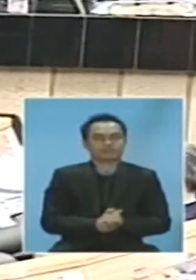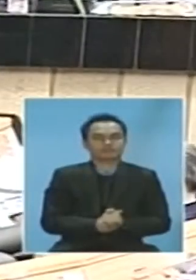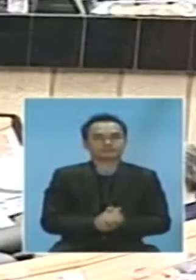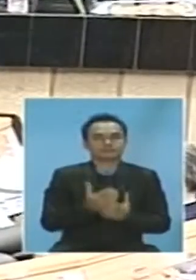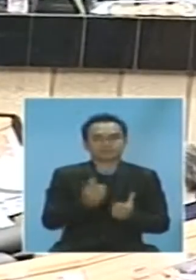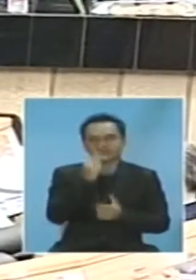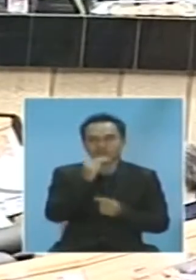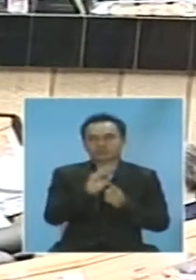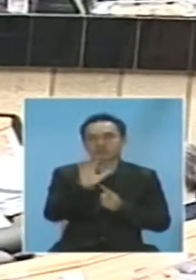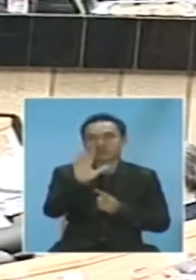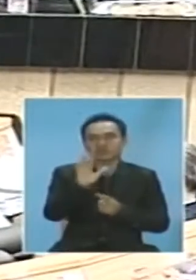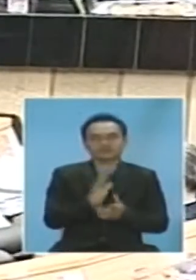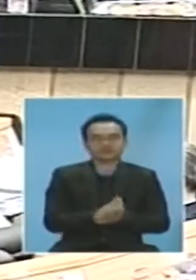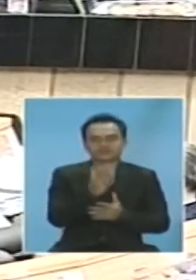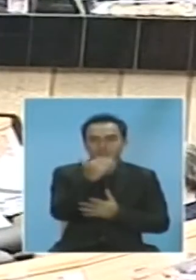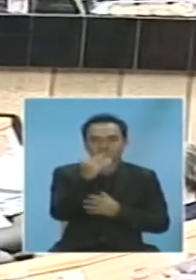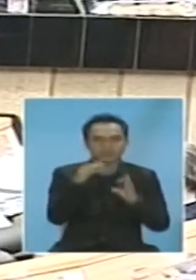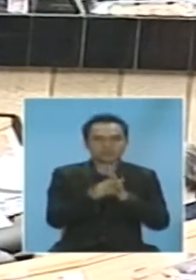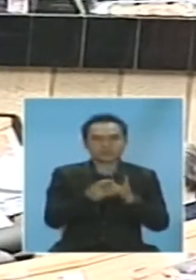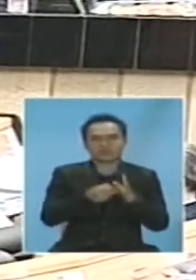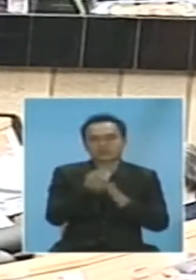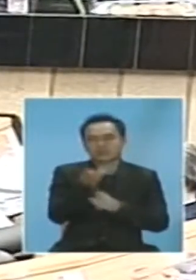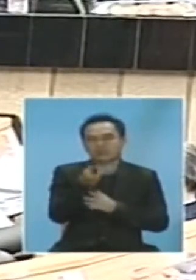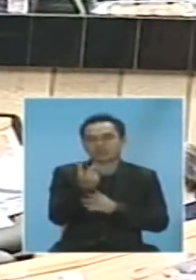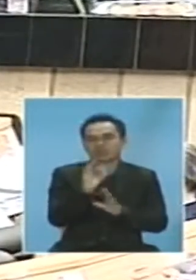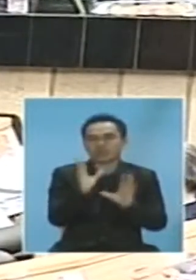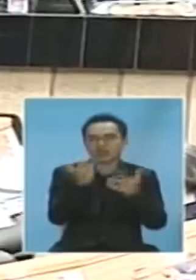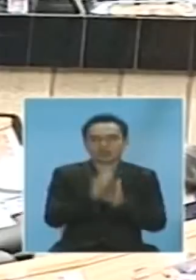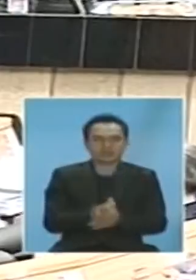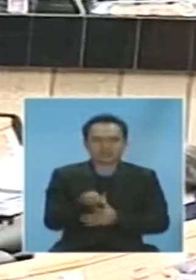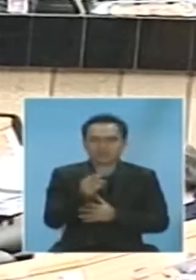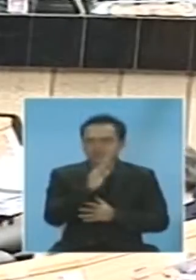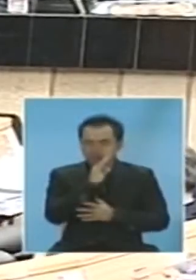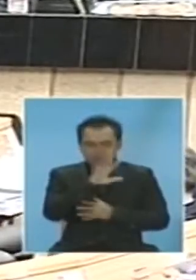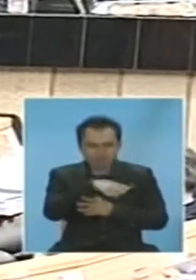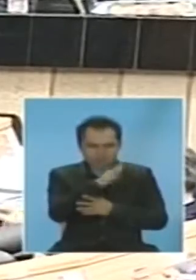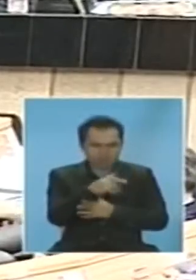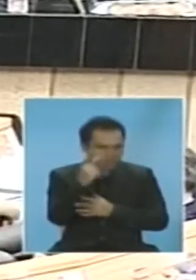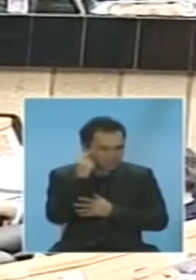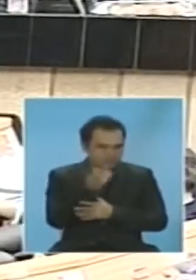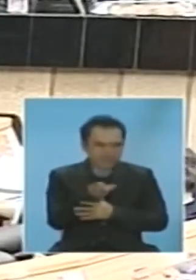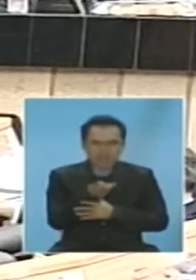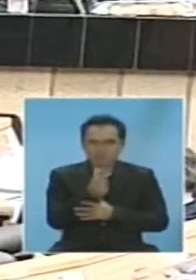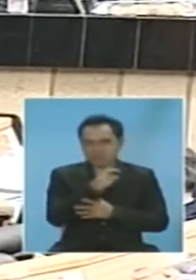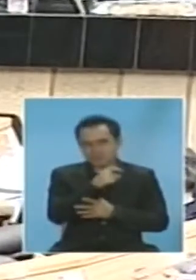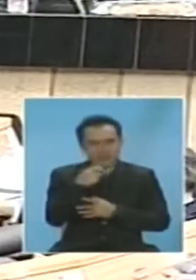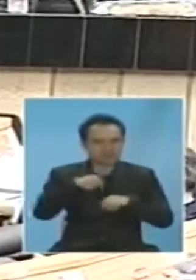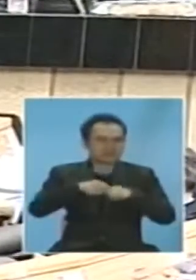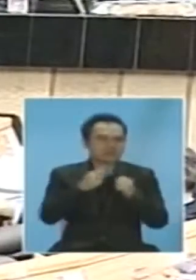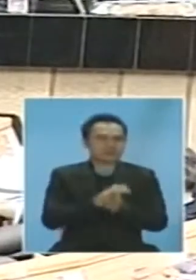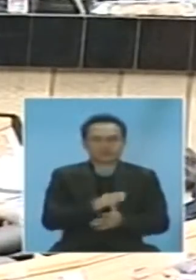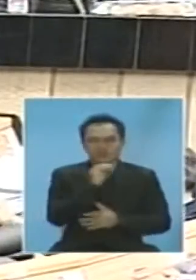กรณีที่5นะคะก็คือกรณีข้าวหายข้าวปนปลอมข้าวเสื่อมไม่ใช่ความเสียหายต่อรัฐค่ะ